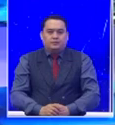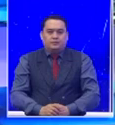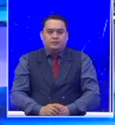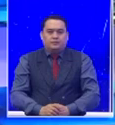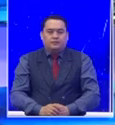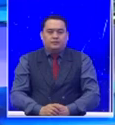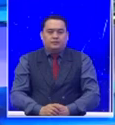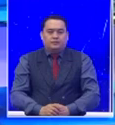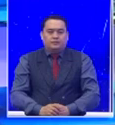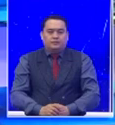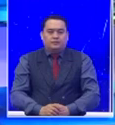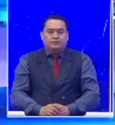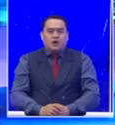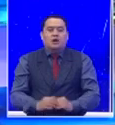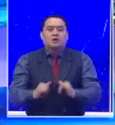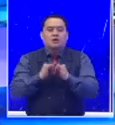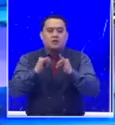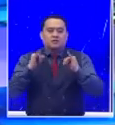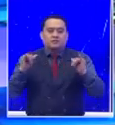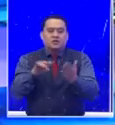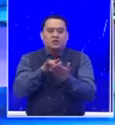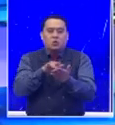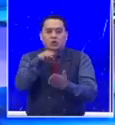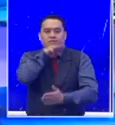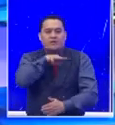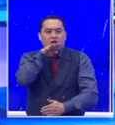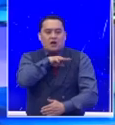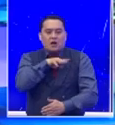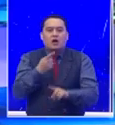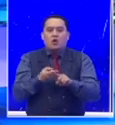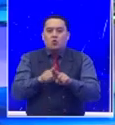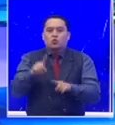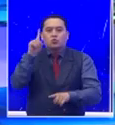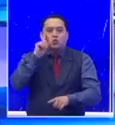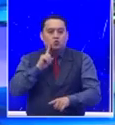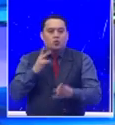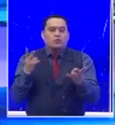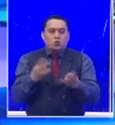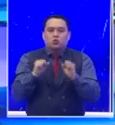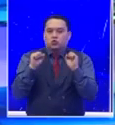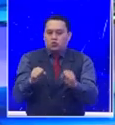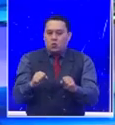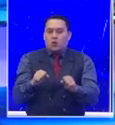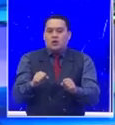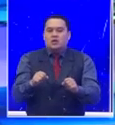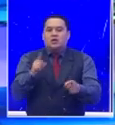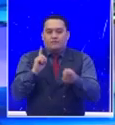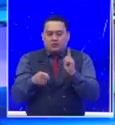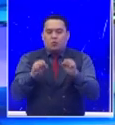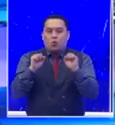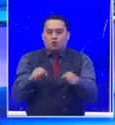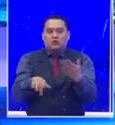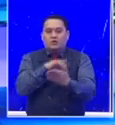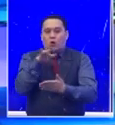Продолжаем выпуск. Что мешает развитию туризма в Текели? Какой турпотенциал у моногорода? Этнотуризм – миф или реальность для